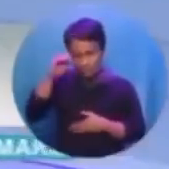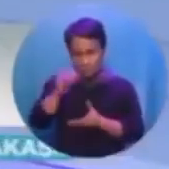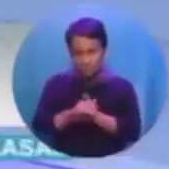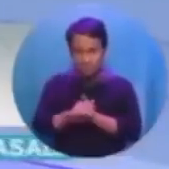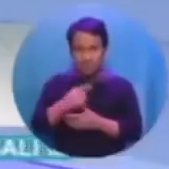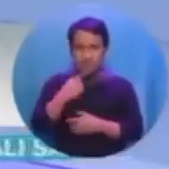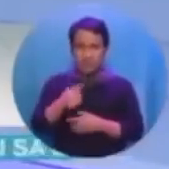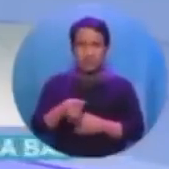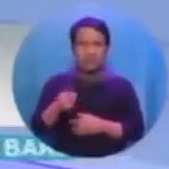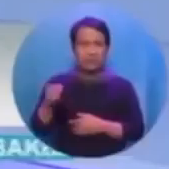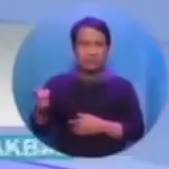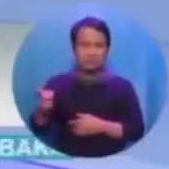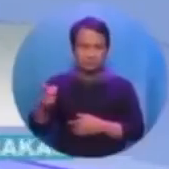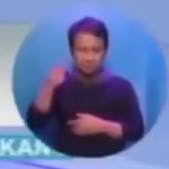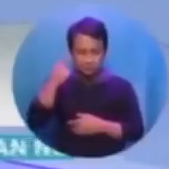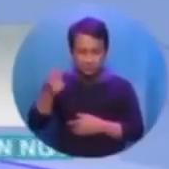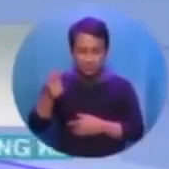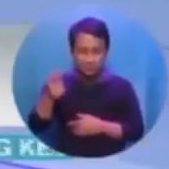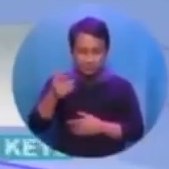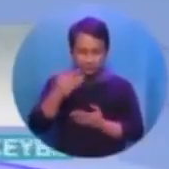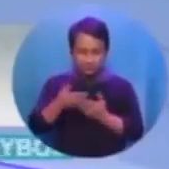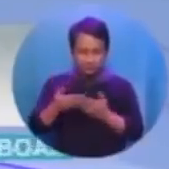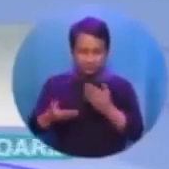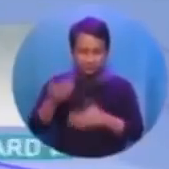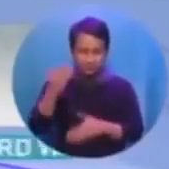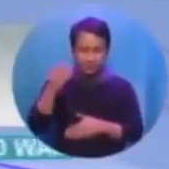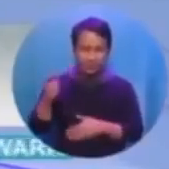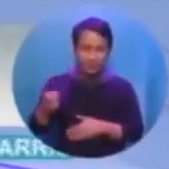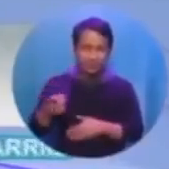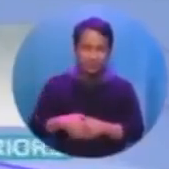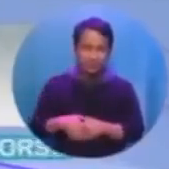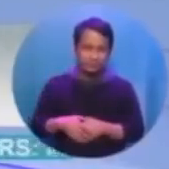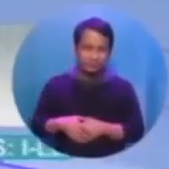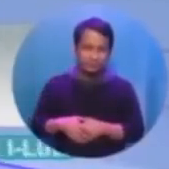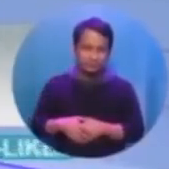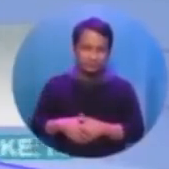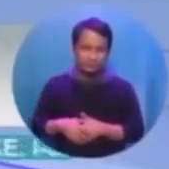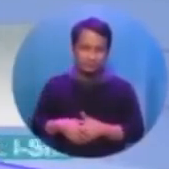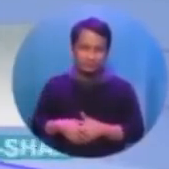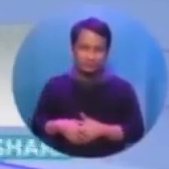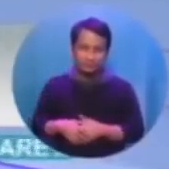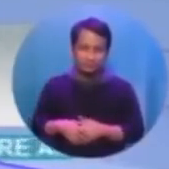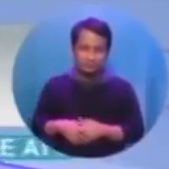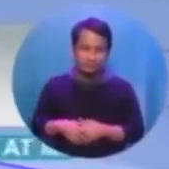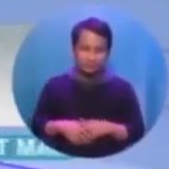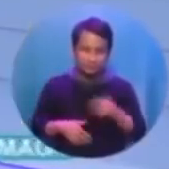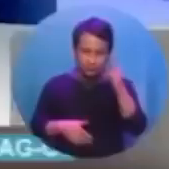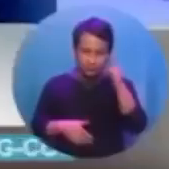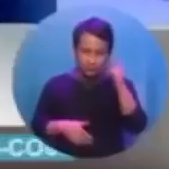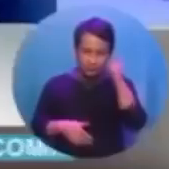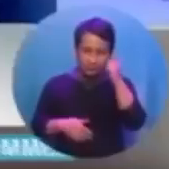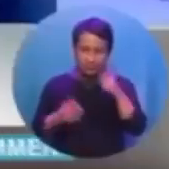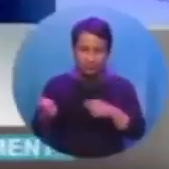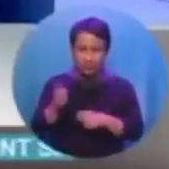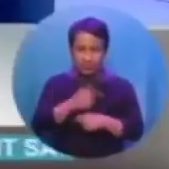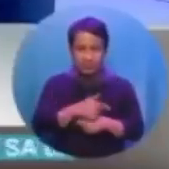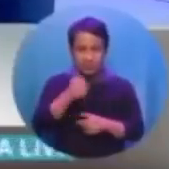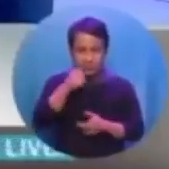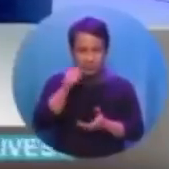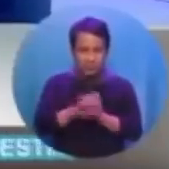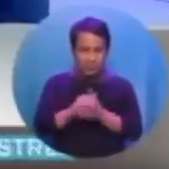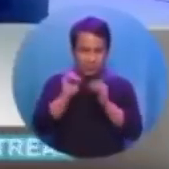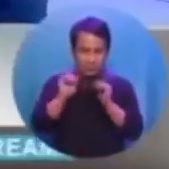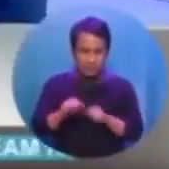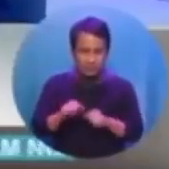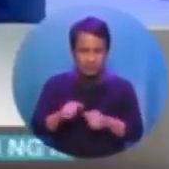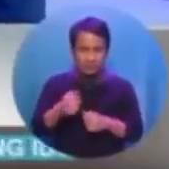Mister, at nasa telepono na po. Sir Hill, magandang umaga po, Sir Hill. Magandang umaga po. Sir Hill, sa kabilang linya po si Mrs. at